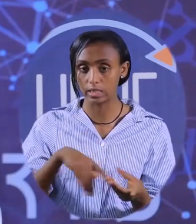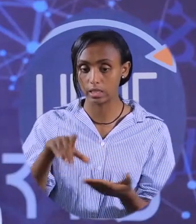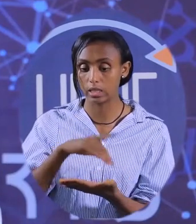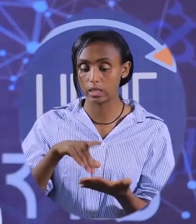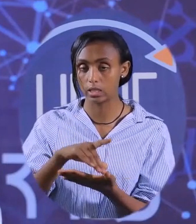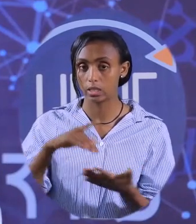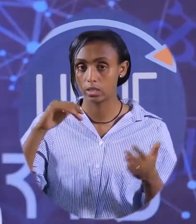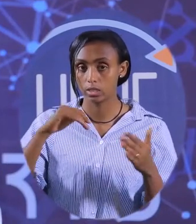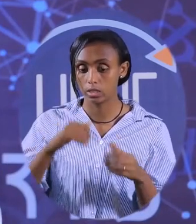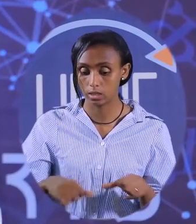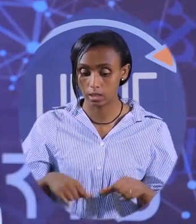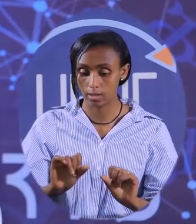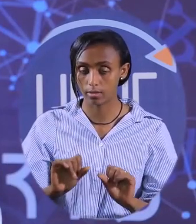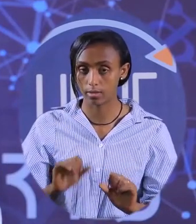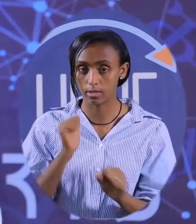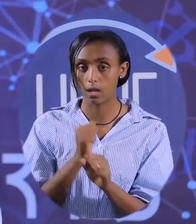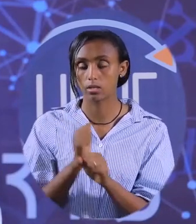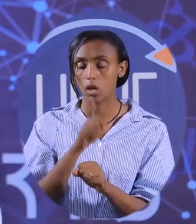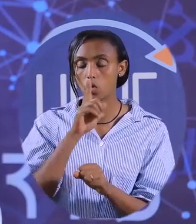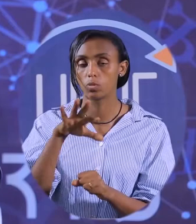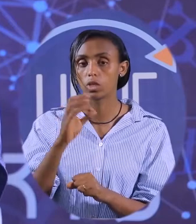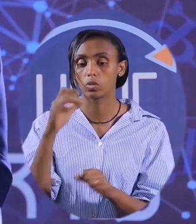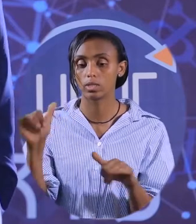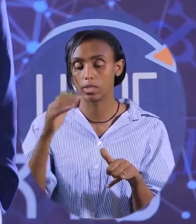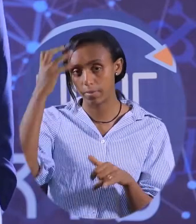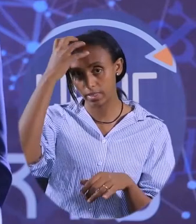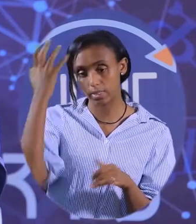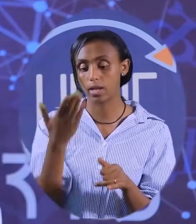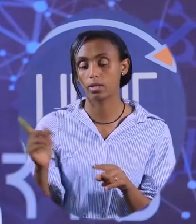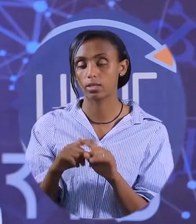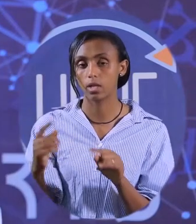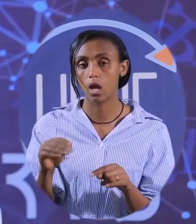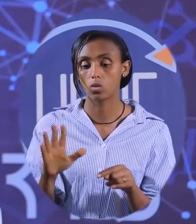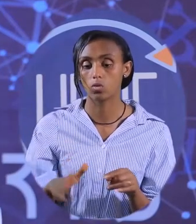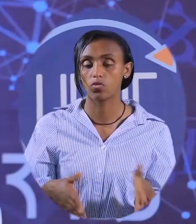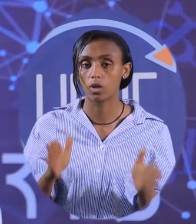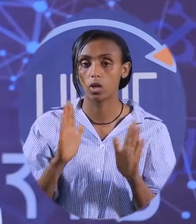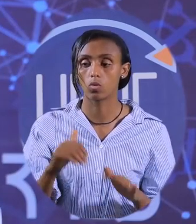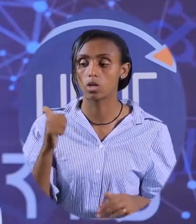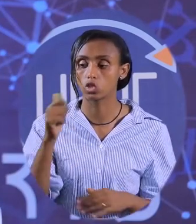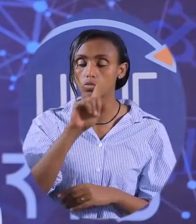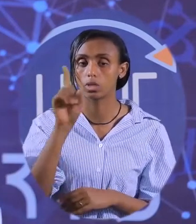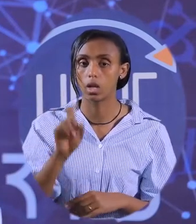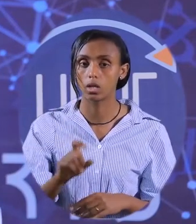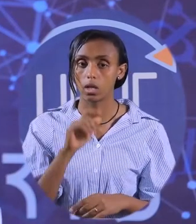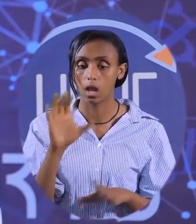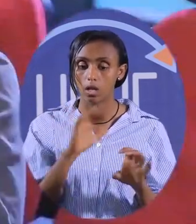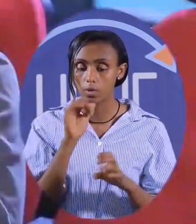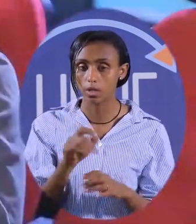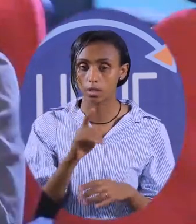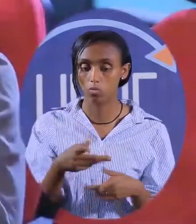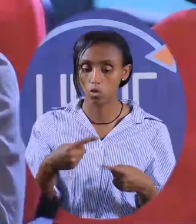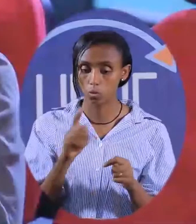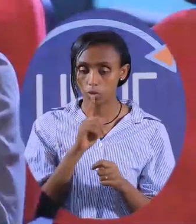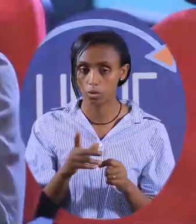ስራ እየተሰራ ይገኛል ማለት ነው እንደ መንግስት። ነገር ግን አቶ ፍቃዱ ራሳቸውን ተጠያቂ ላለማድረግ የሞከሩበት